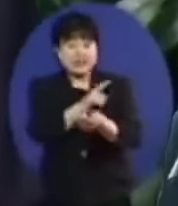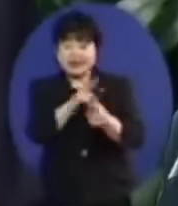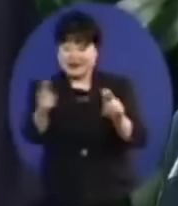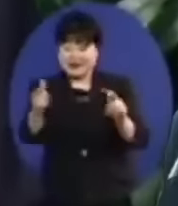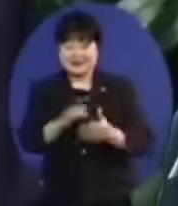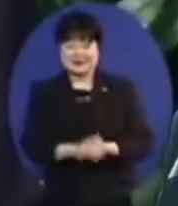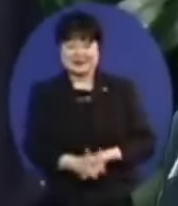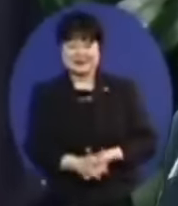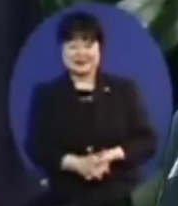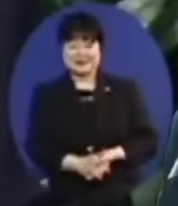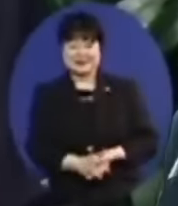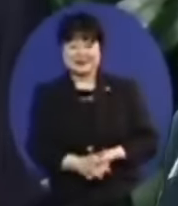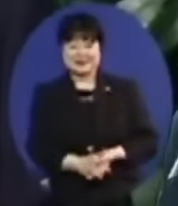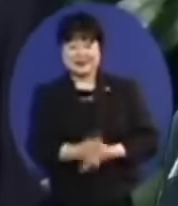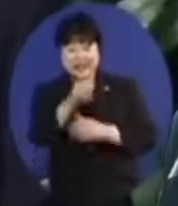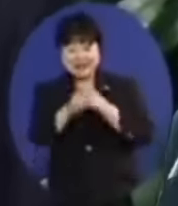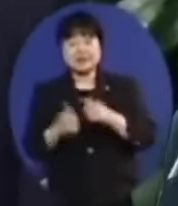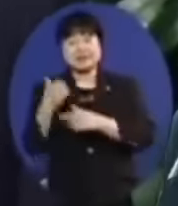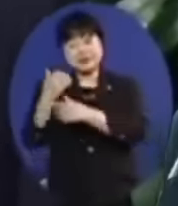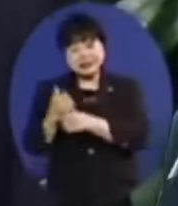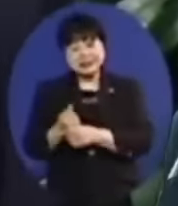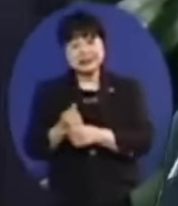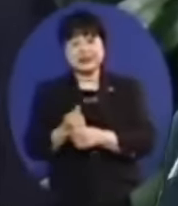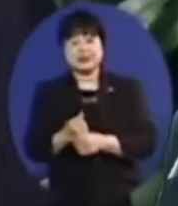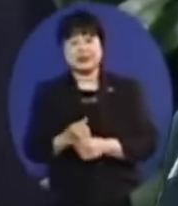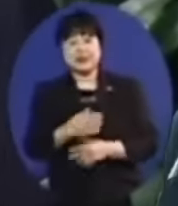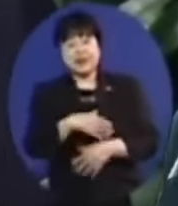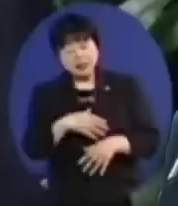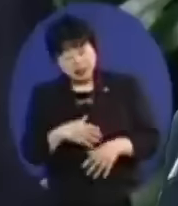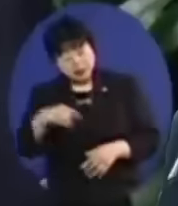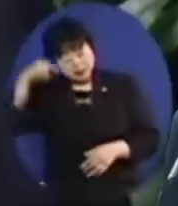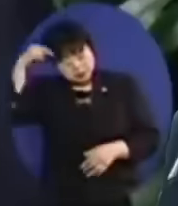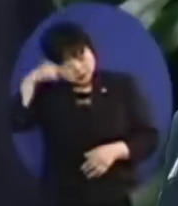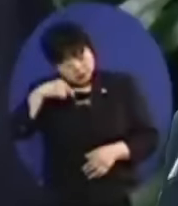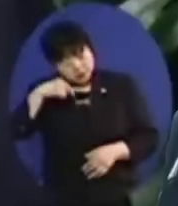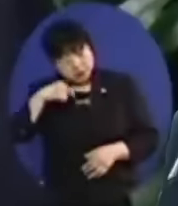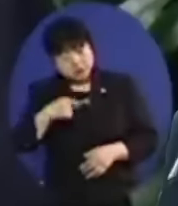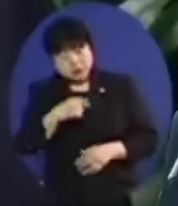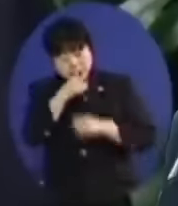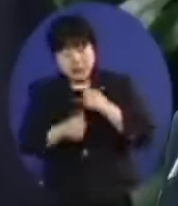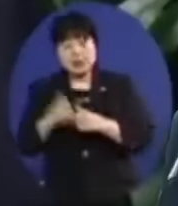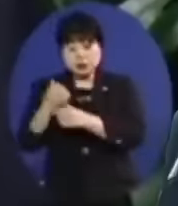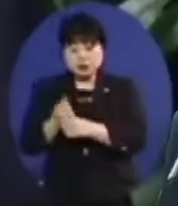것입니다. 그럼 하나님을 의지하는 사람은 자기가 약하다고 느껴야 하나님을 의지하지요.